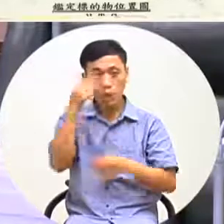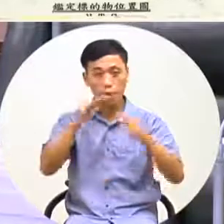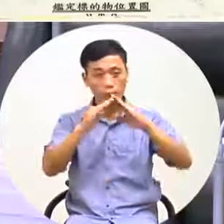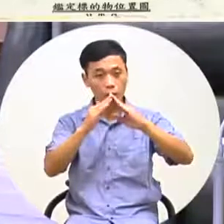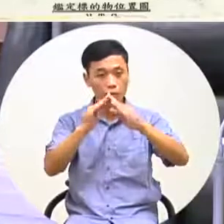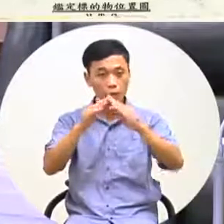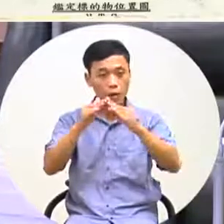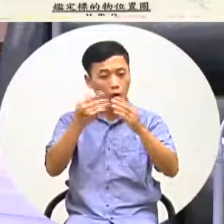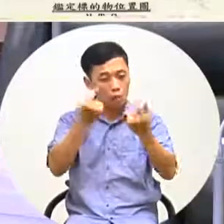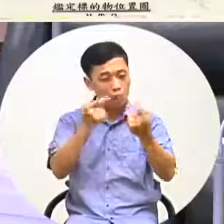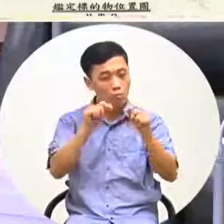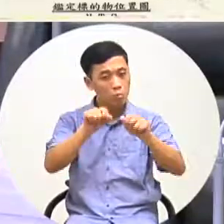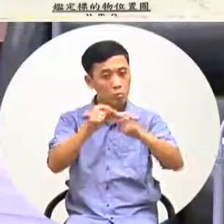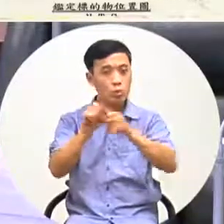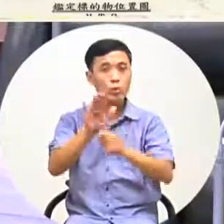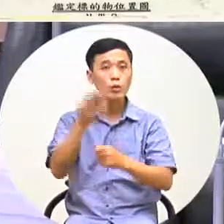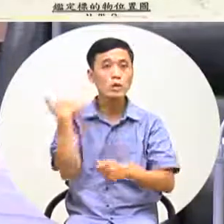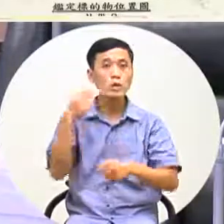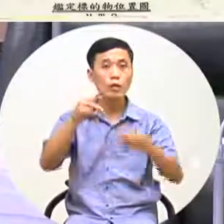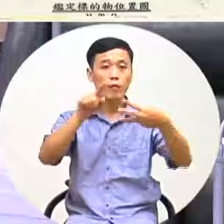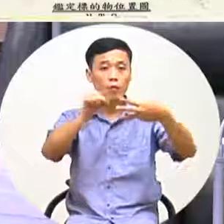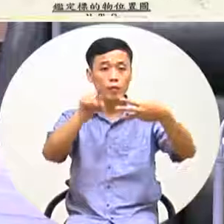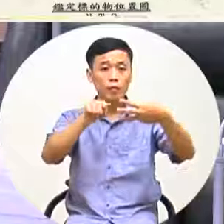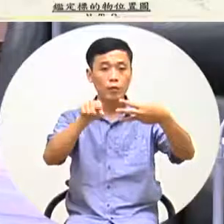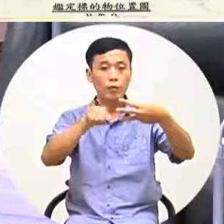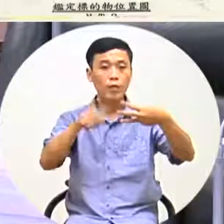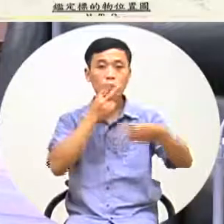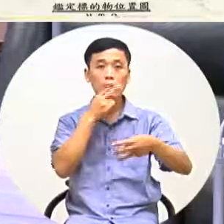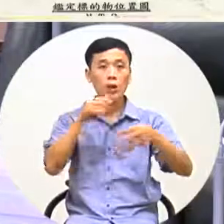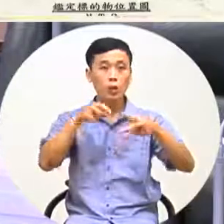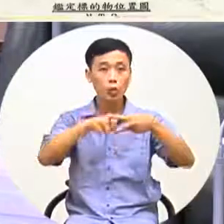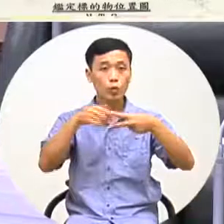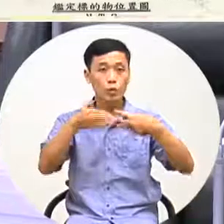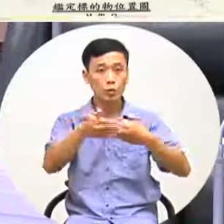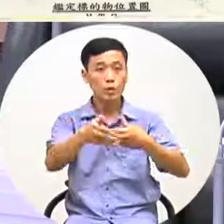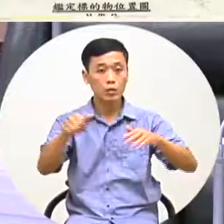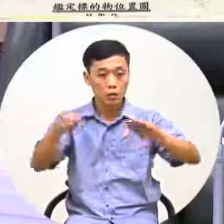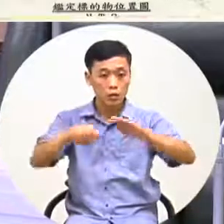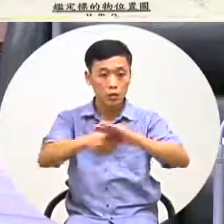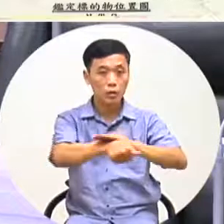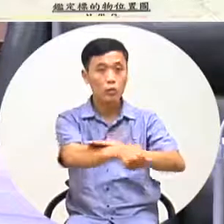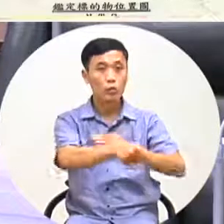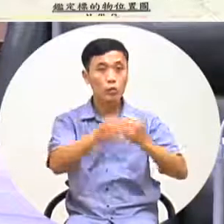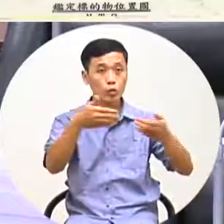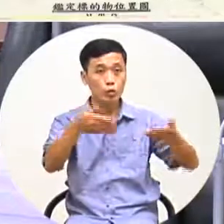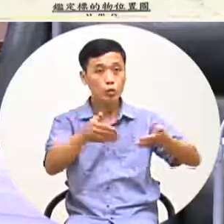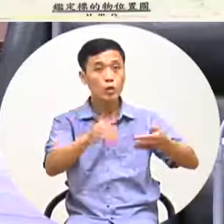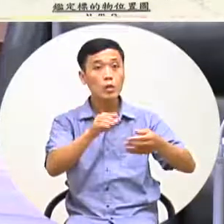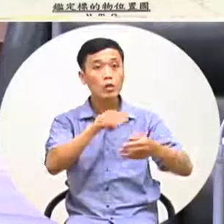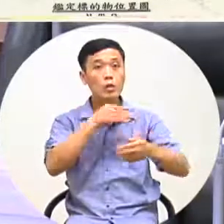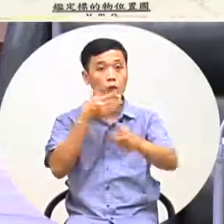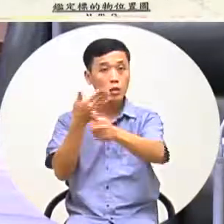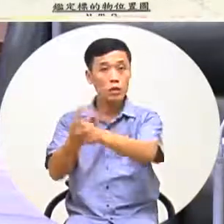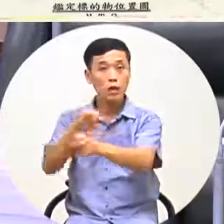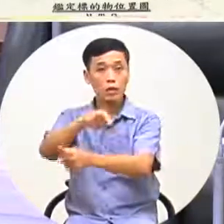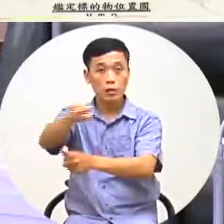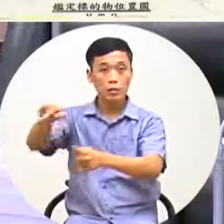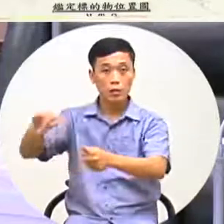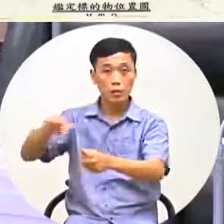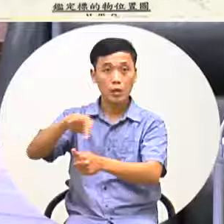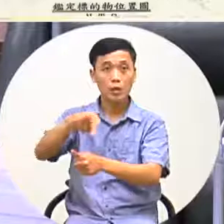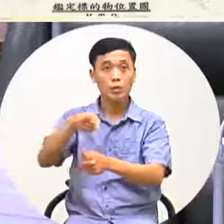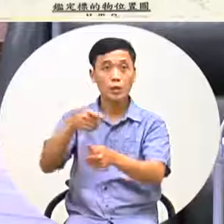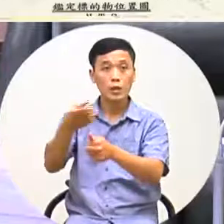工程要进场的时候，给他们所谓的技师工会一些相关的鉴定报告书，一直